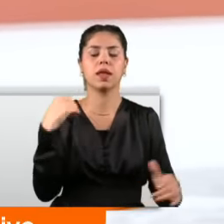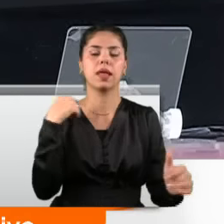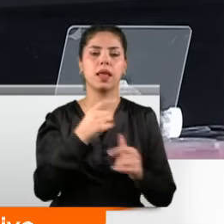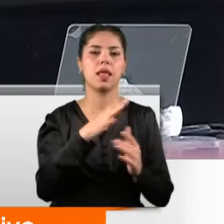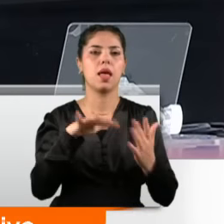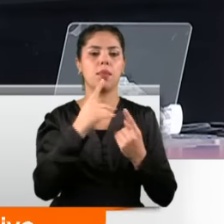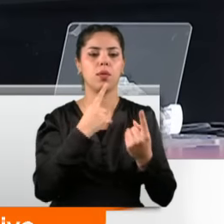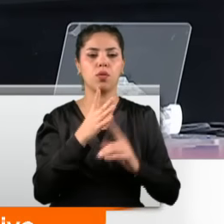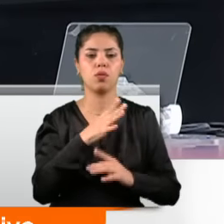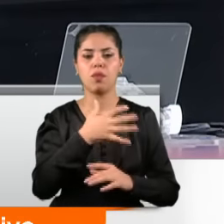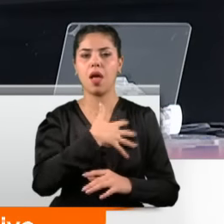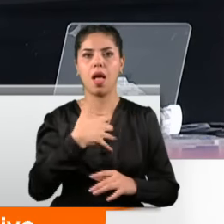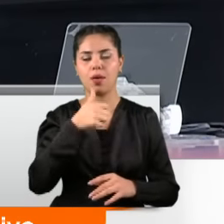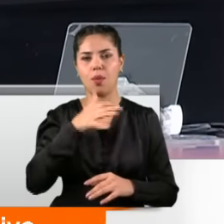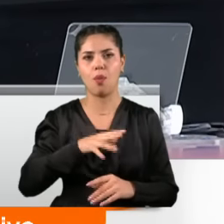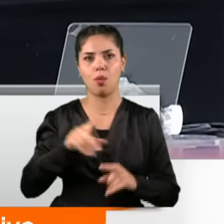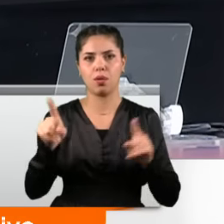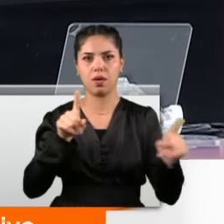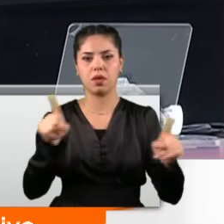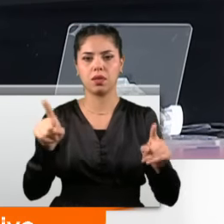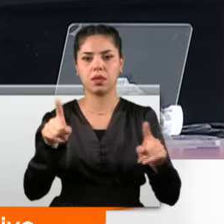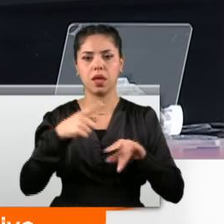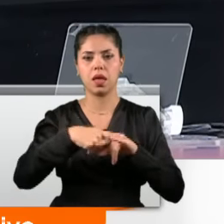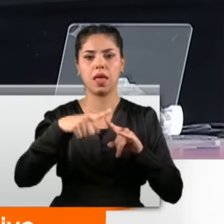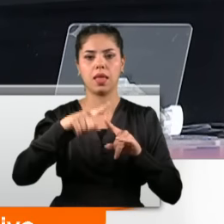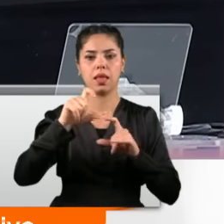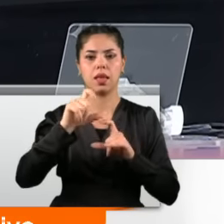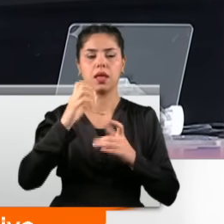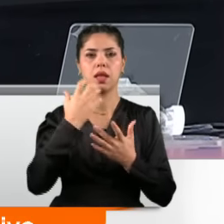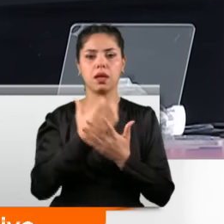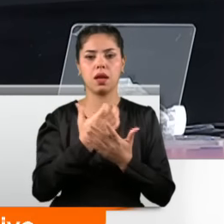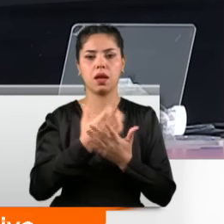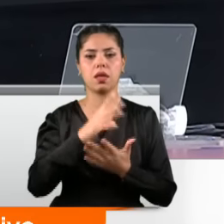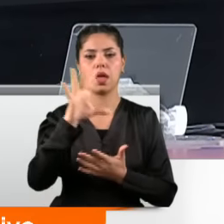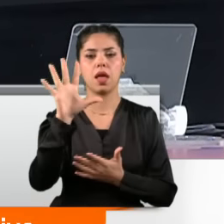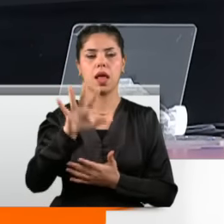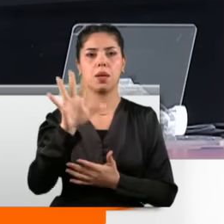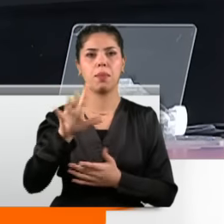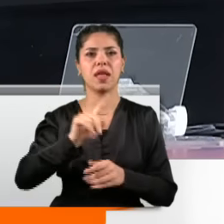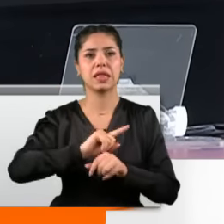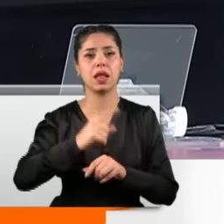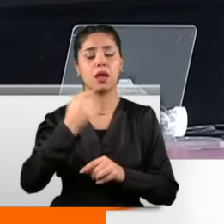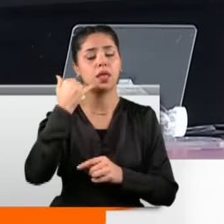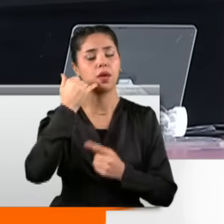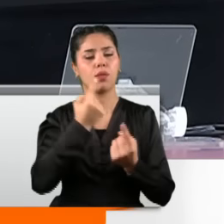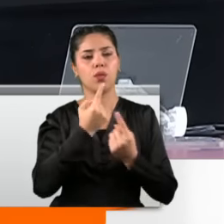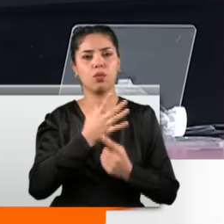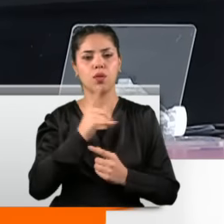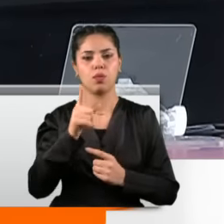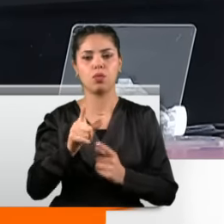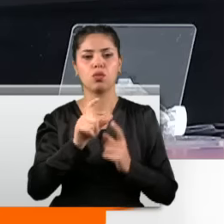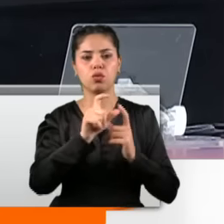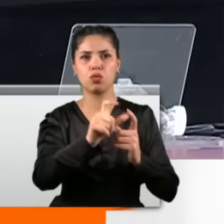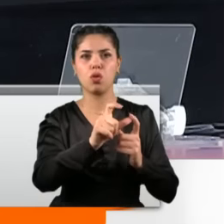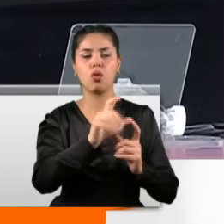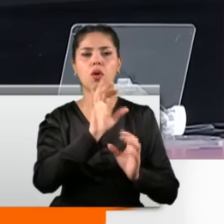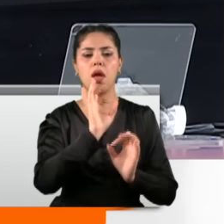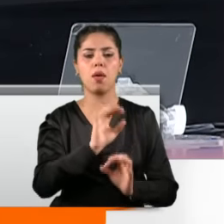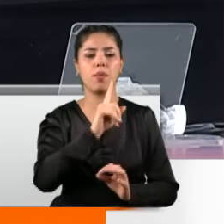geldi. Anne oğlun arasında HTS kayıtlarında da var 55 saniyelik bir görüşme var sevgili seyirciler. Biz bu soruyu defalarca